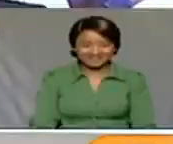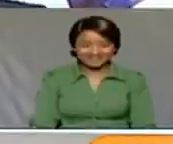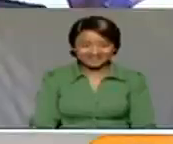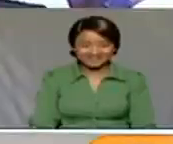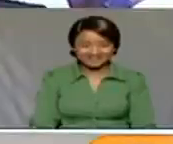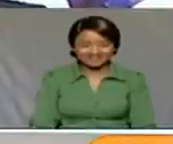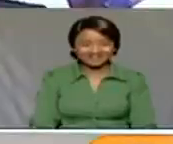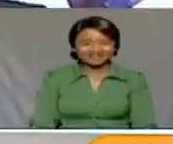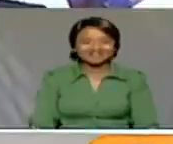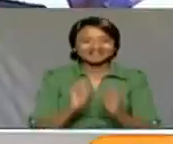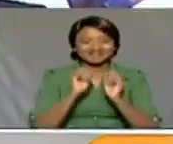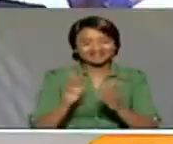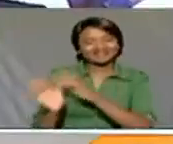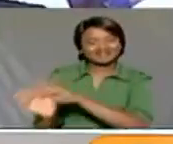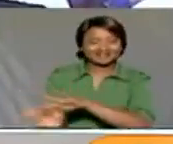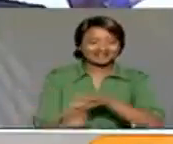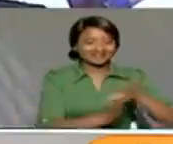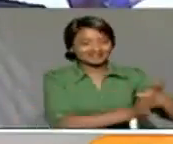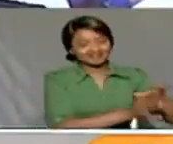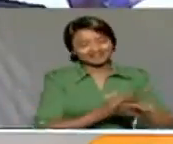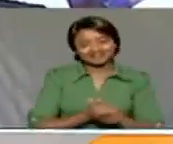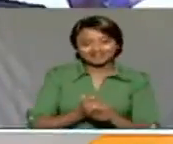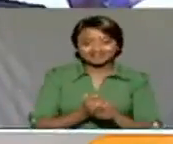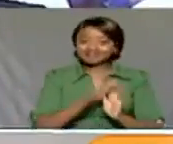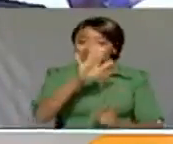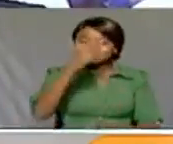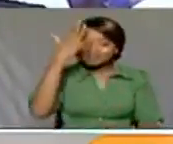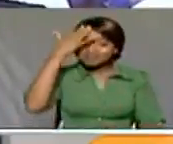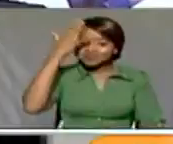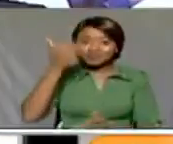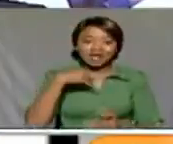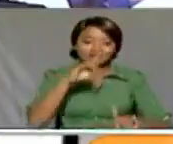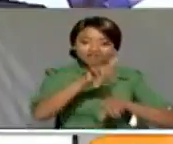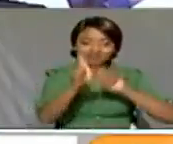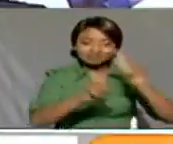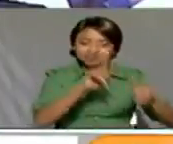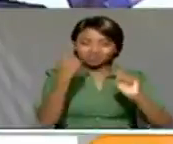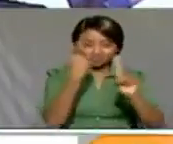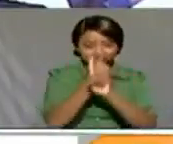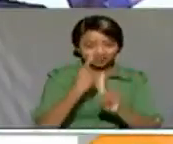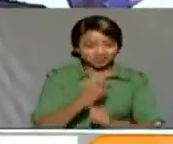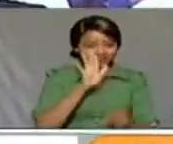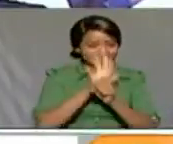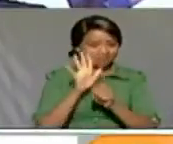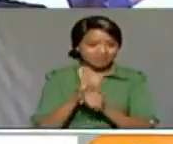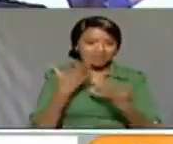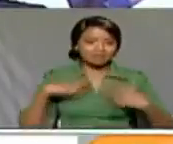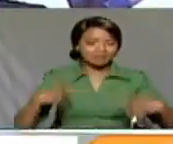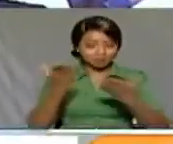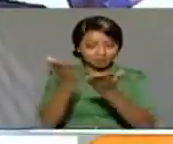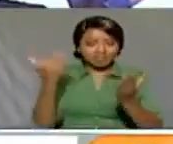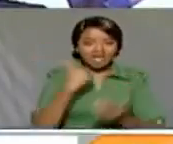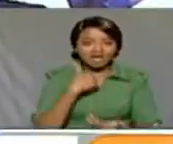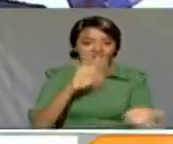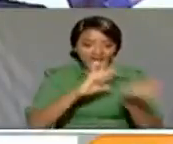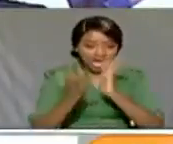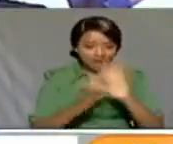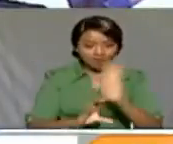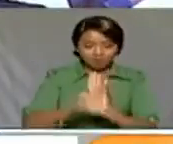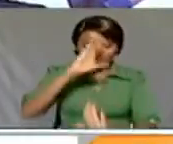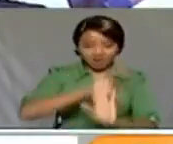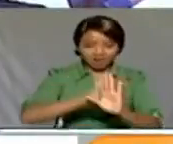Haya, tukiachana hayo mtazamaji, unajua kuna maswali chungu nzima kuhusiana na utekelezwaji wa mtaala mpya wa